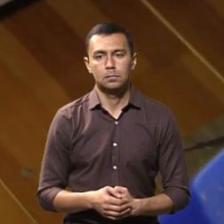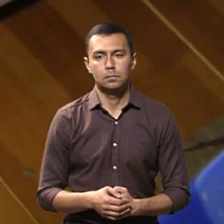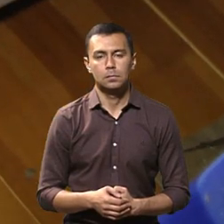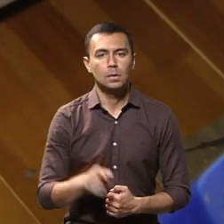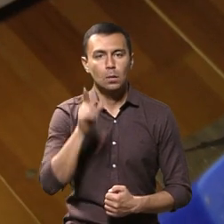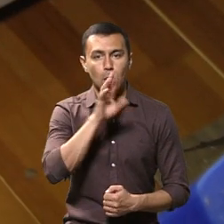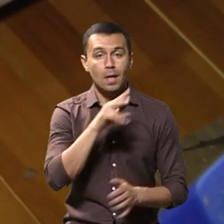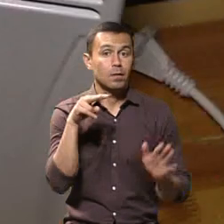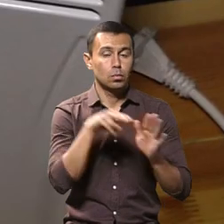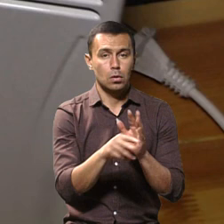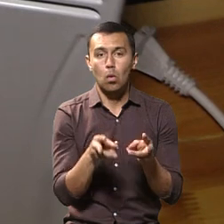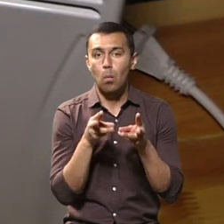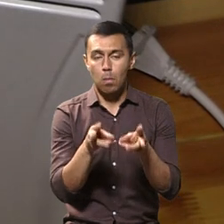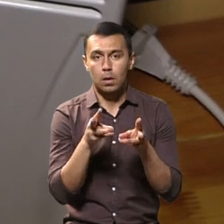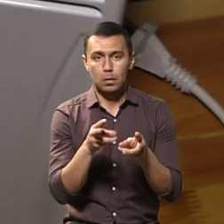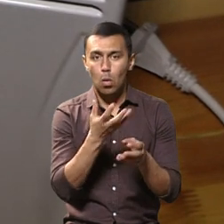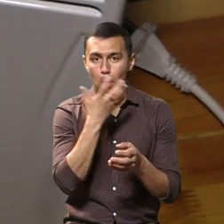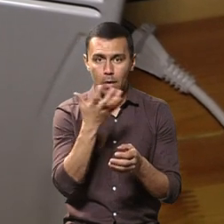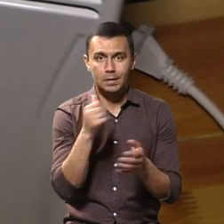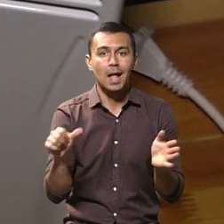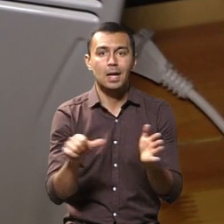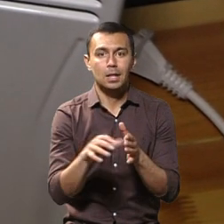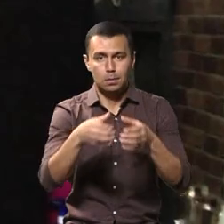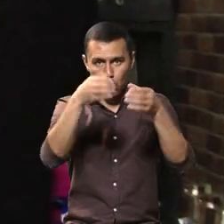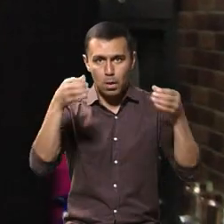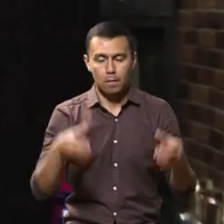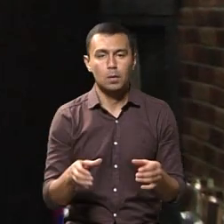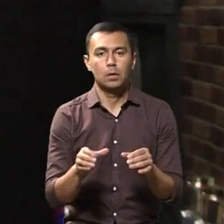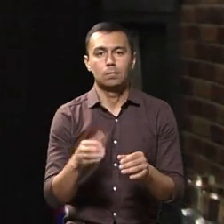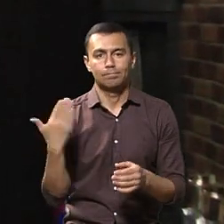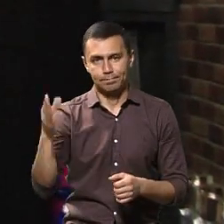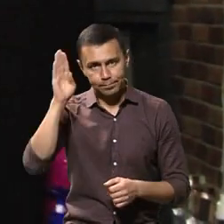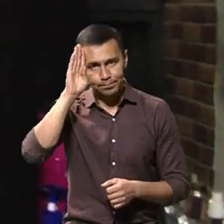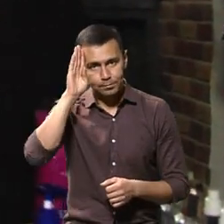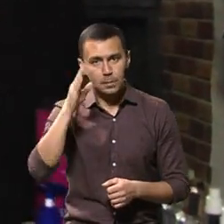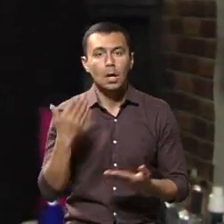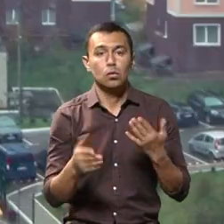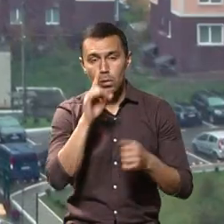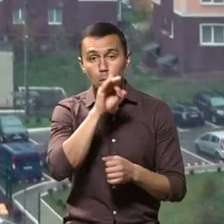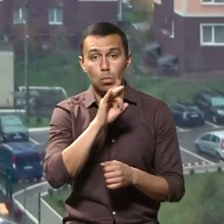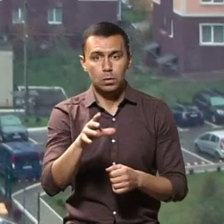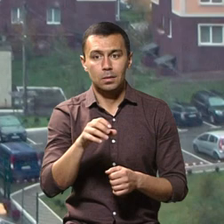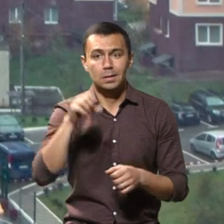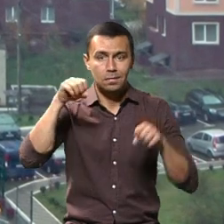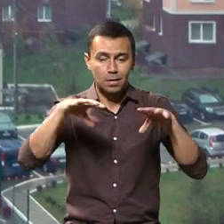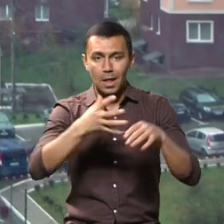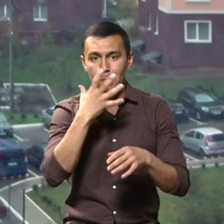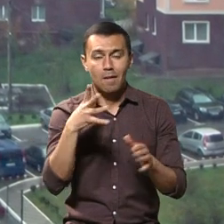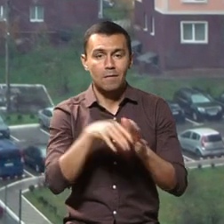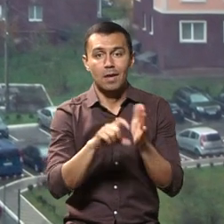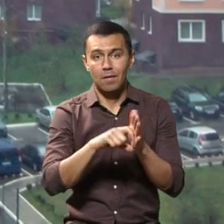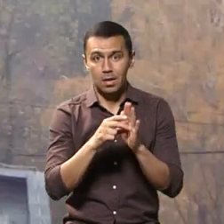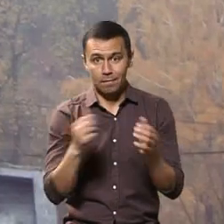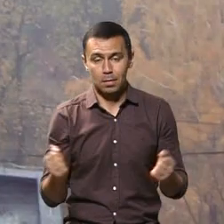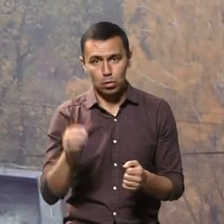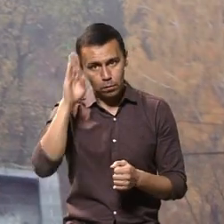Поки не ввімкнули опалення, обігрівається електричним обігрівачем Ростислав Липко. Якщо не буде світла і тепла в квартирі взимку,